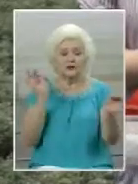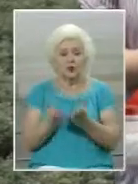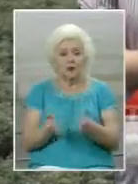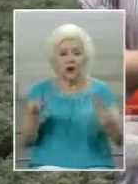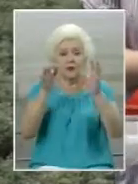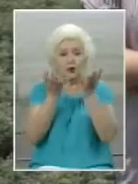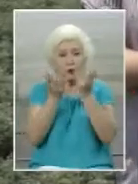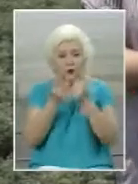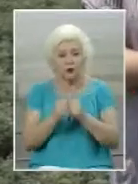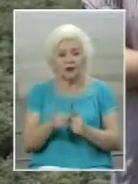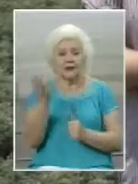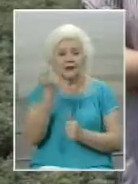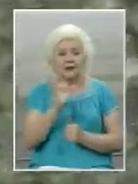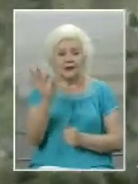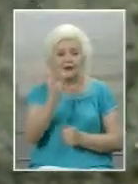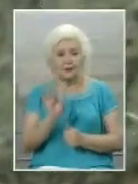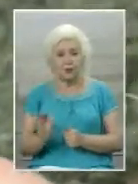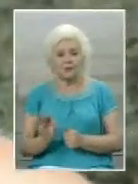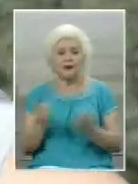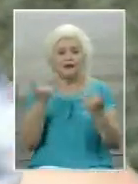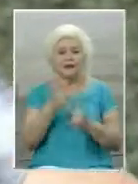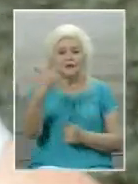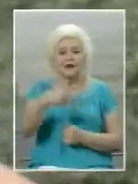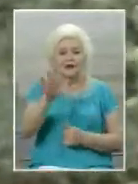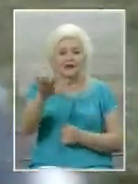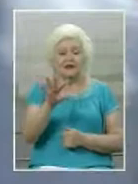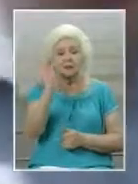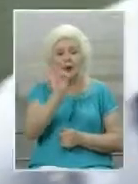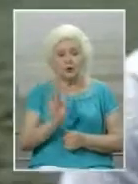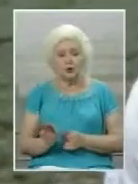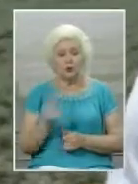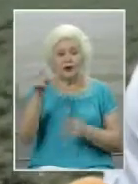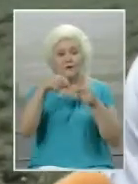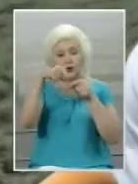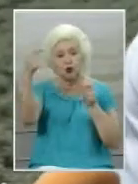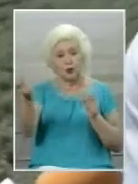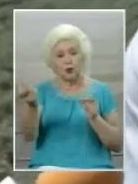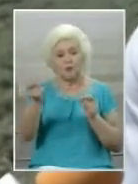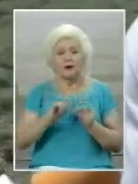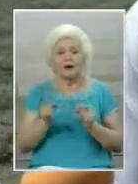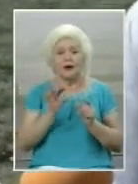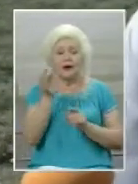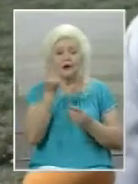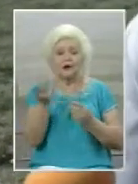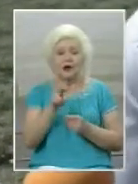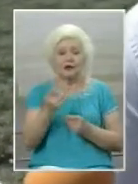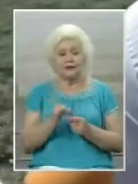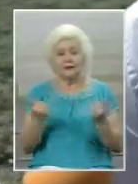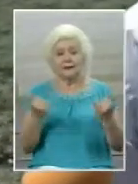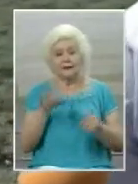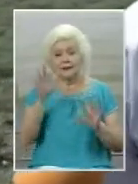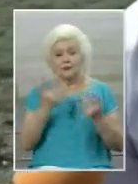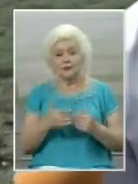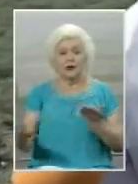і порахувати кількість бобів. На даний момент 35 бобіків, в одному бобіку десь 1-2 насінки. На даний момент це